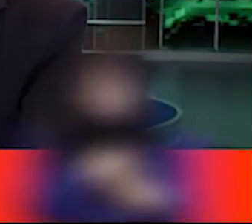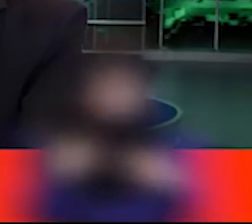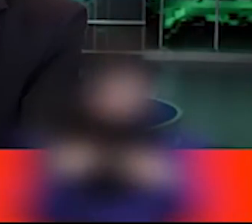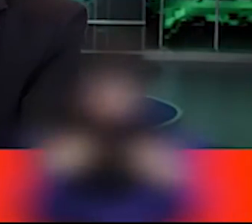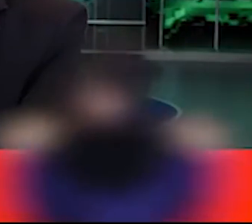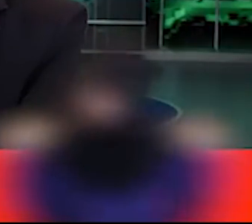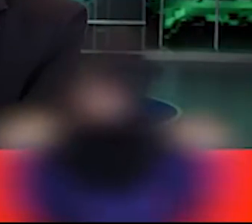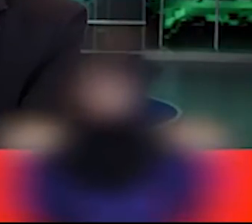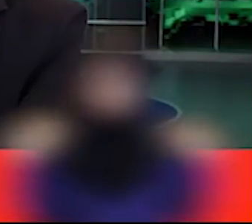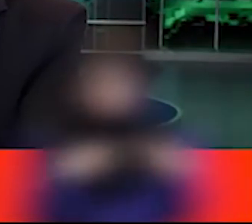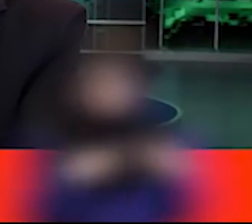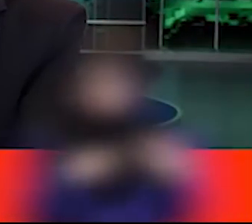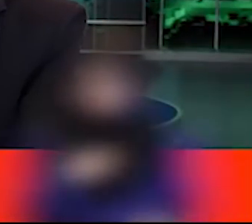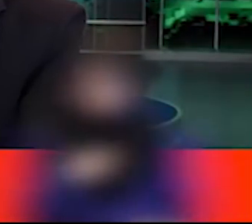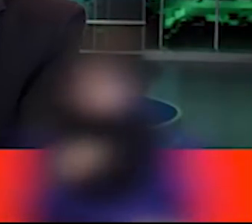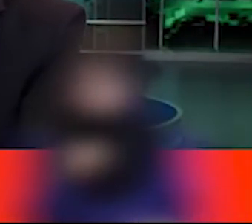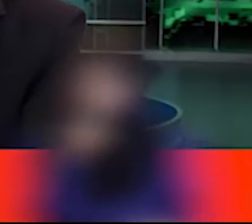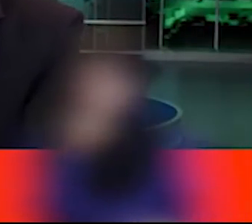شدیم. منم تحریک شدم.